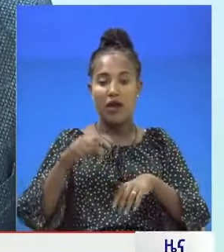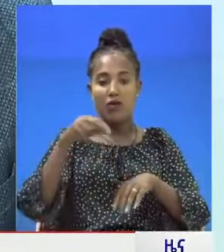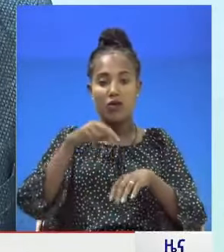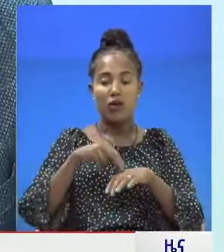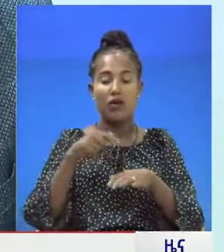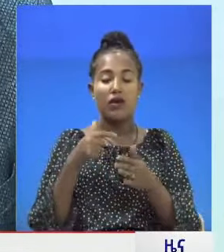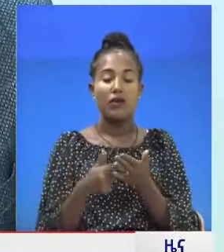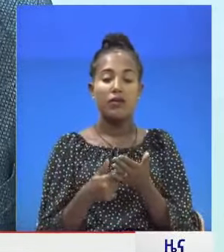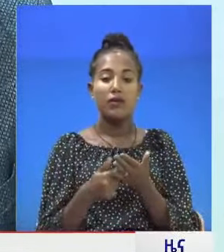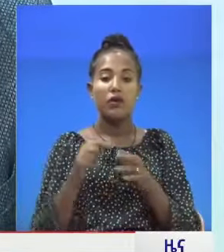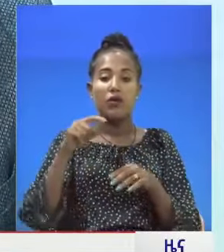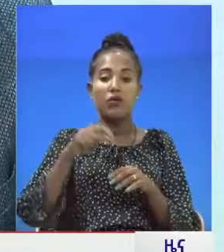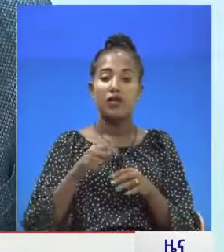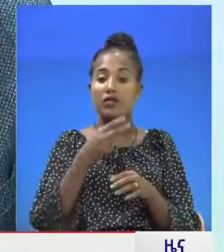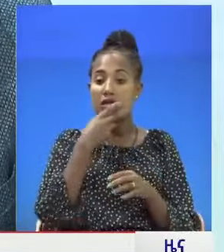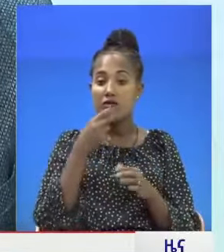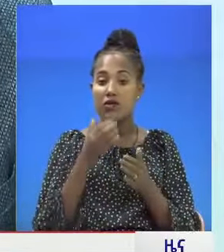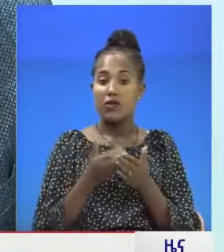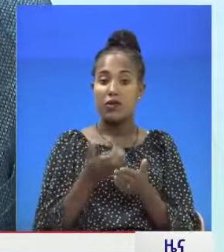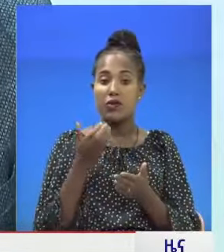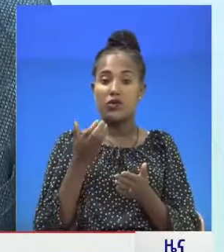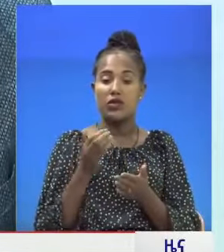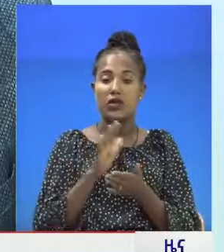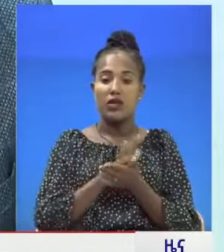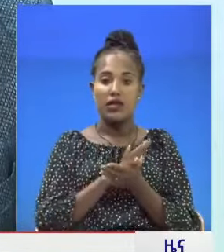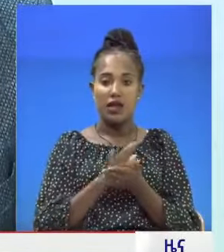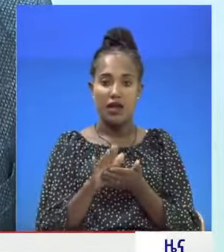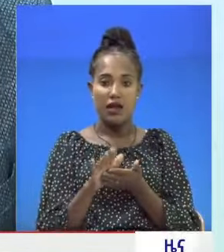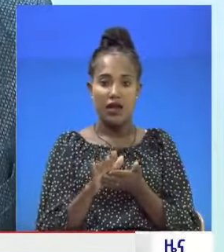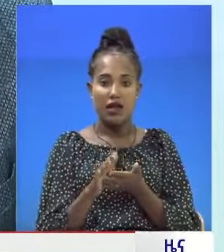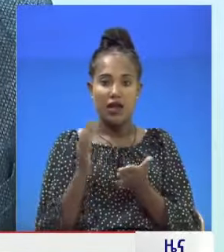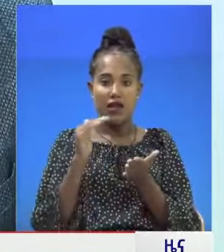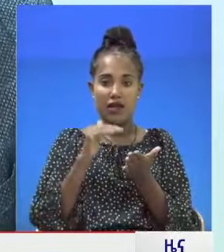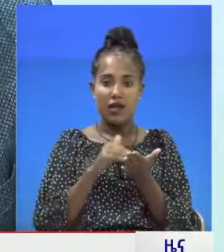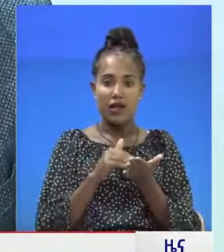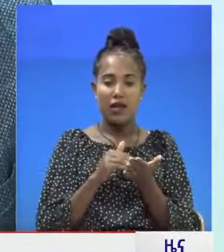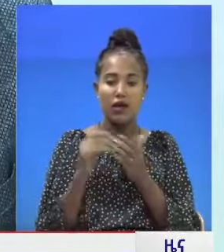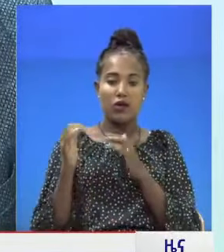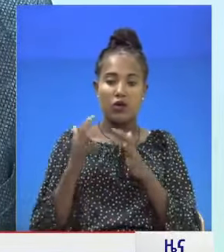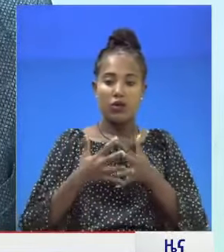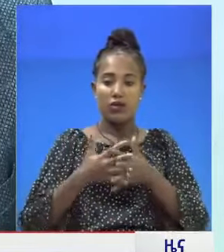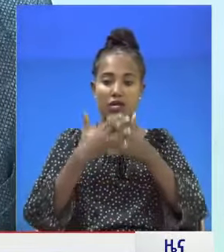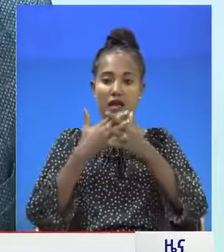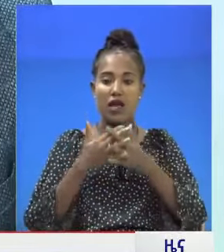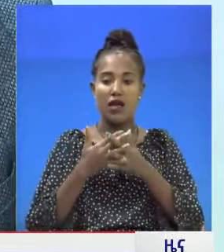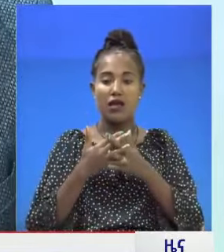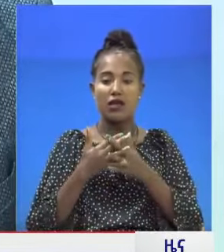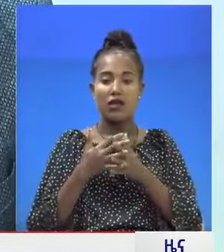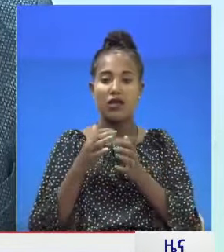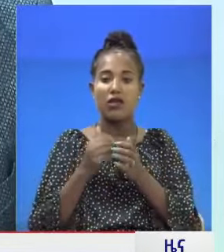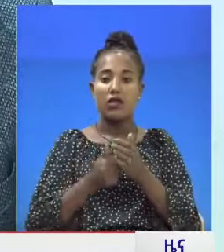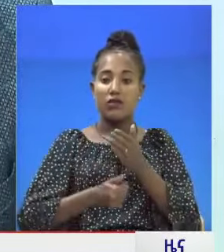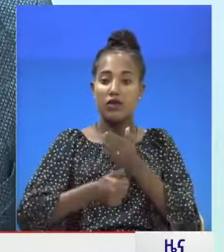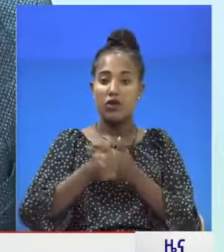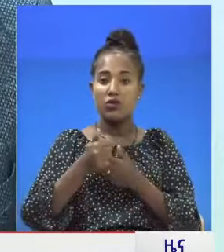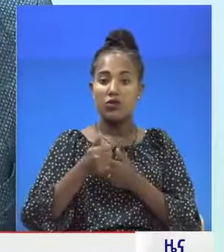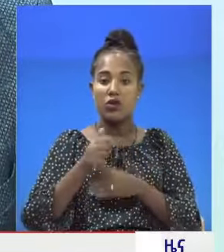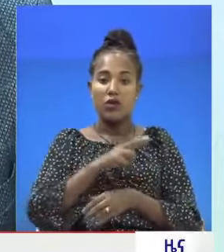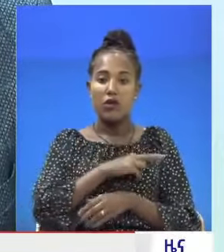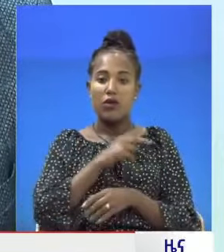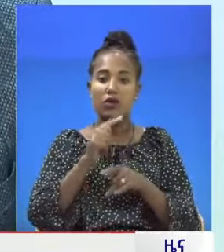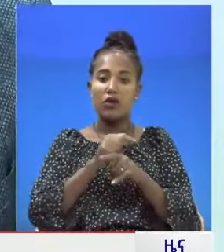ኮሚቴ የተዘረፉ ንብረቶችን ያጣራል። እንደገና በጦር መሳሪያ የተመቱ የሃይማኖት